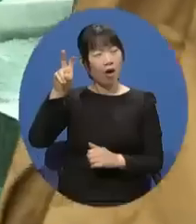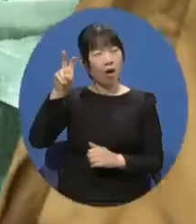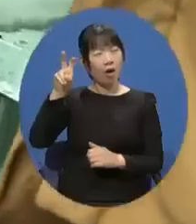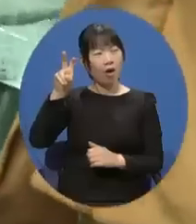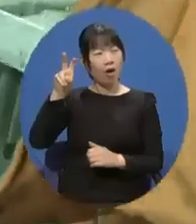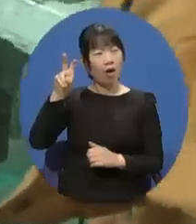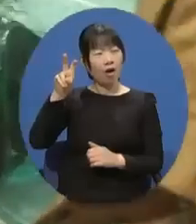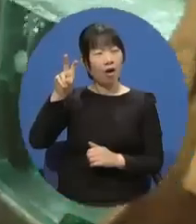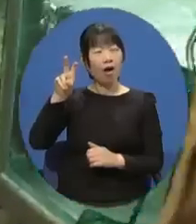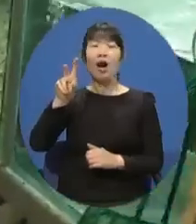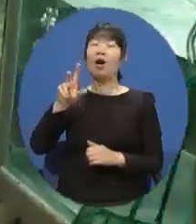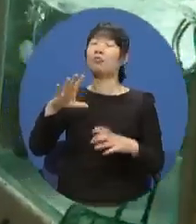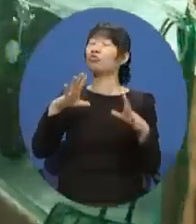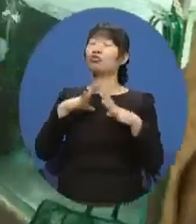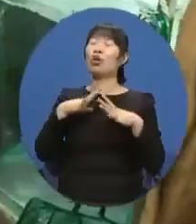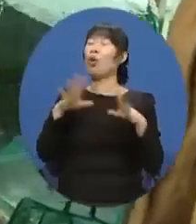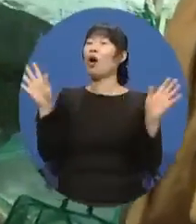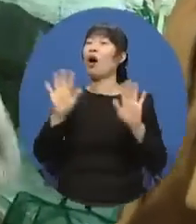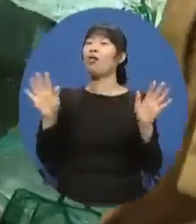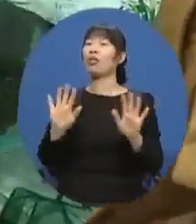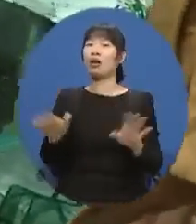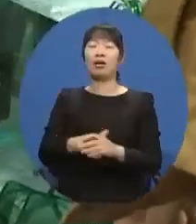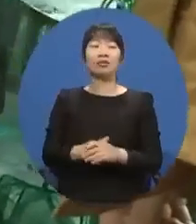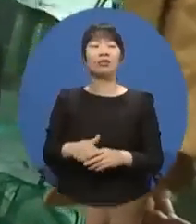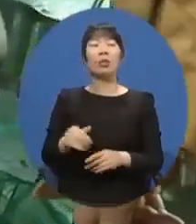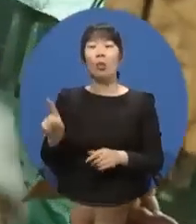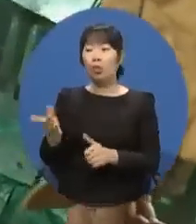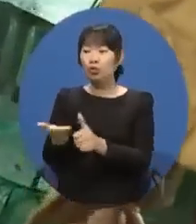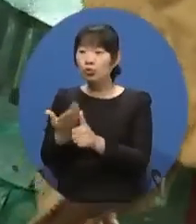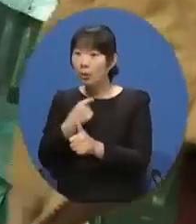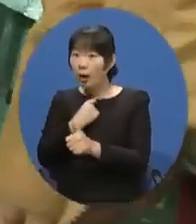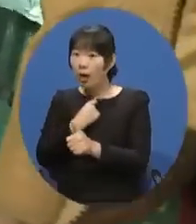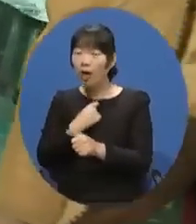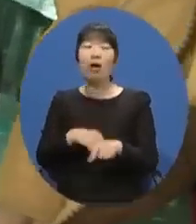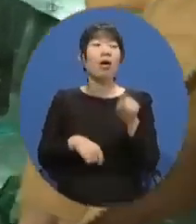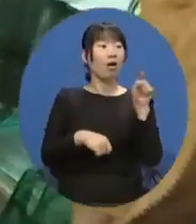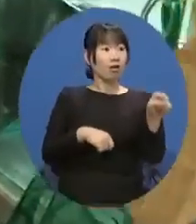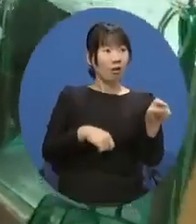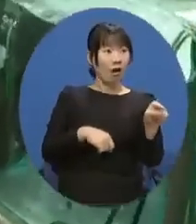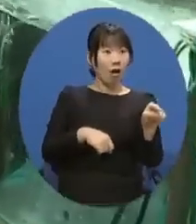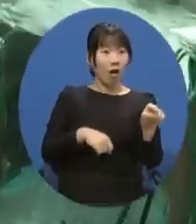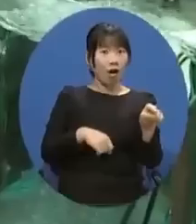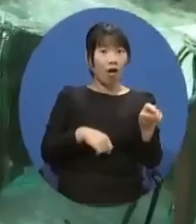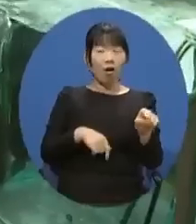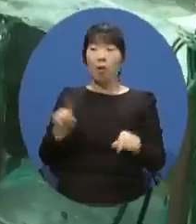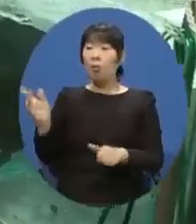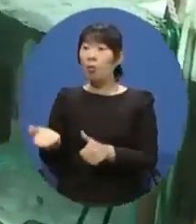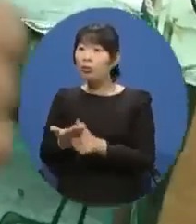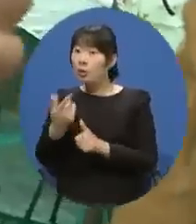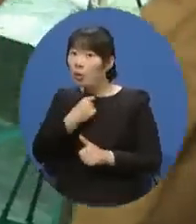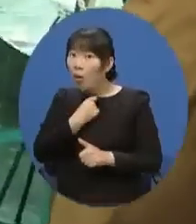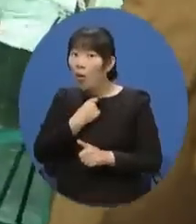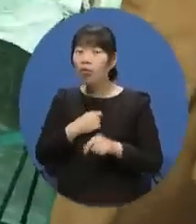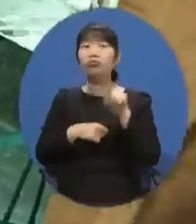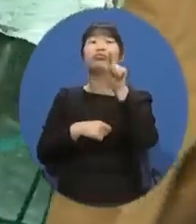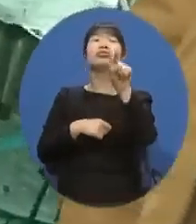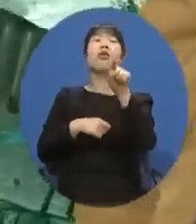고야? 하나도 안 묻어. 고야 뭐 키우고 싶다고? 이거. 이거? 고야 뭐 키울 거예요?